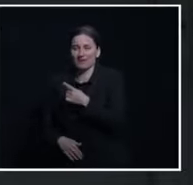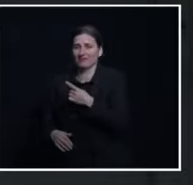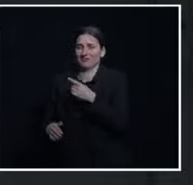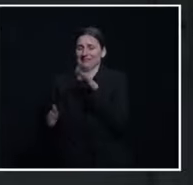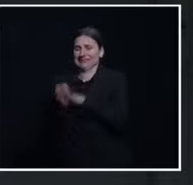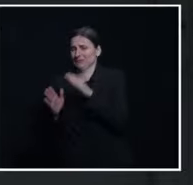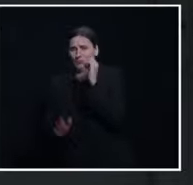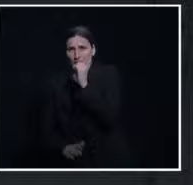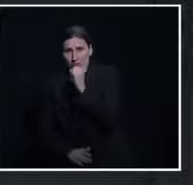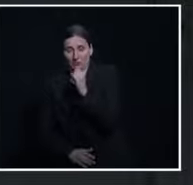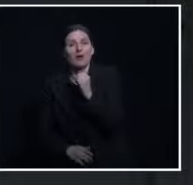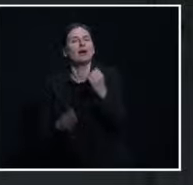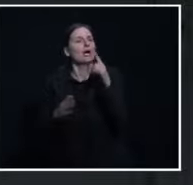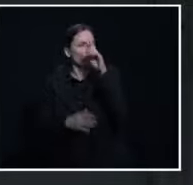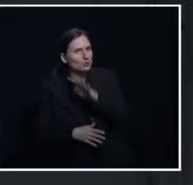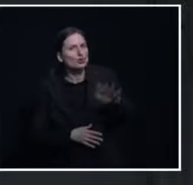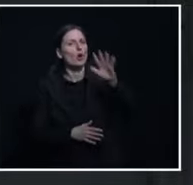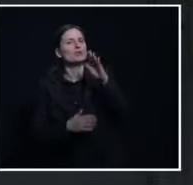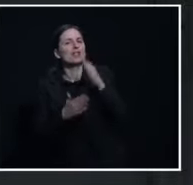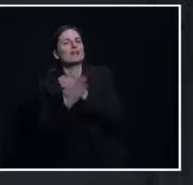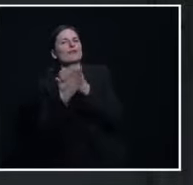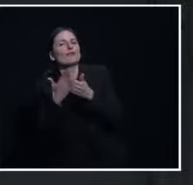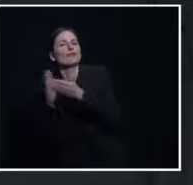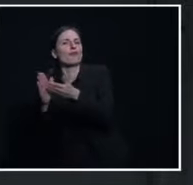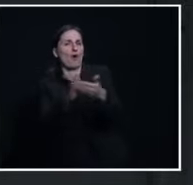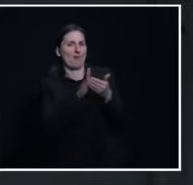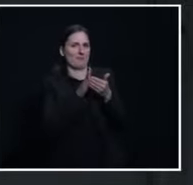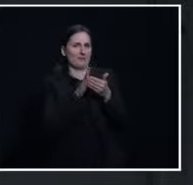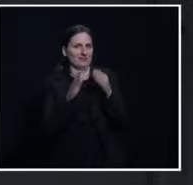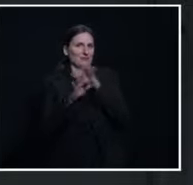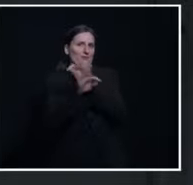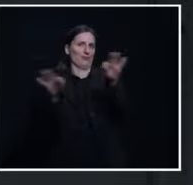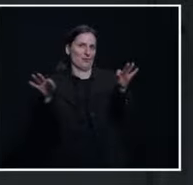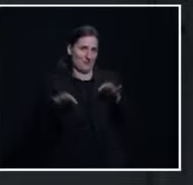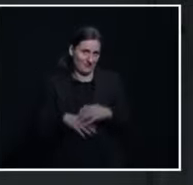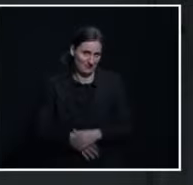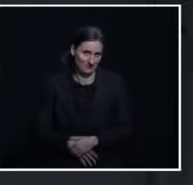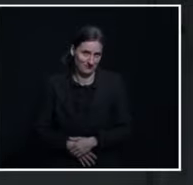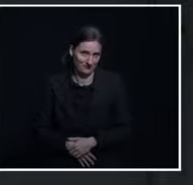Umgang mit unserer Minderheit heute Vorbild ist.